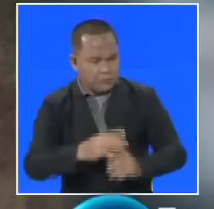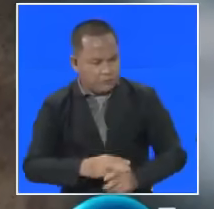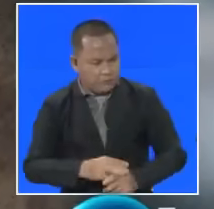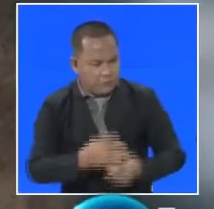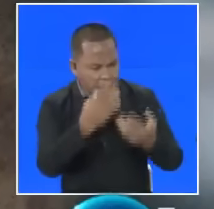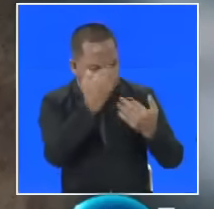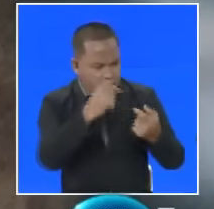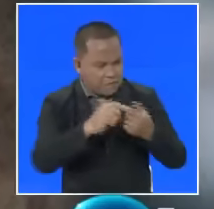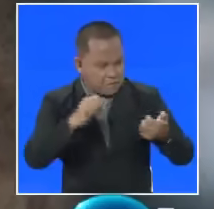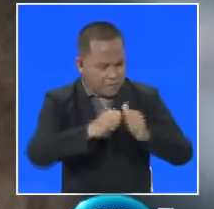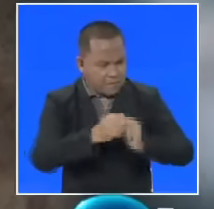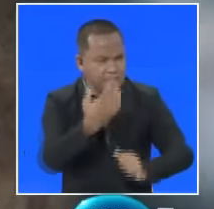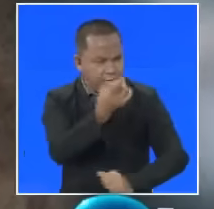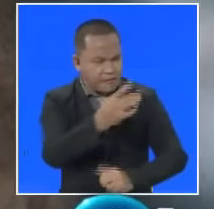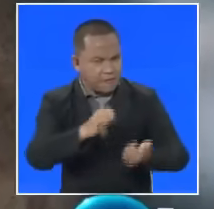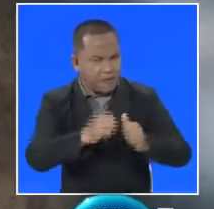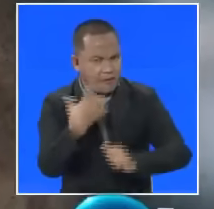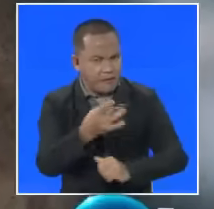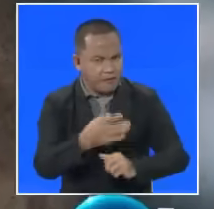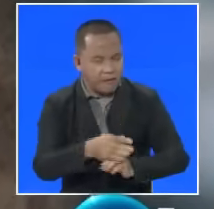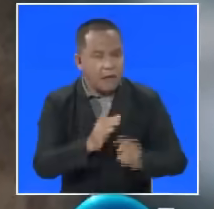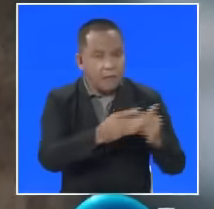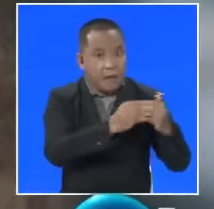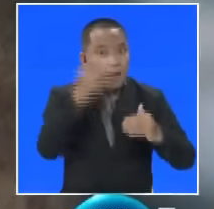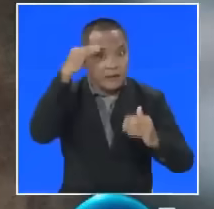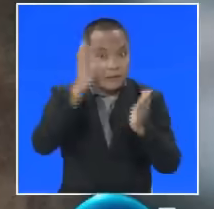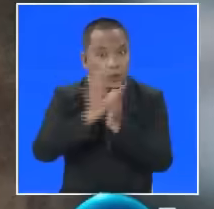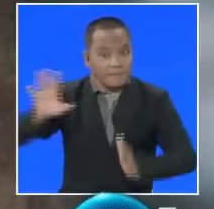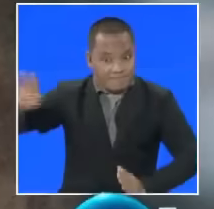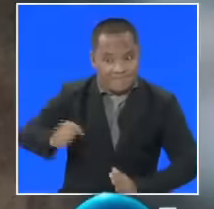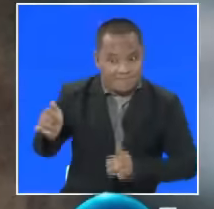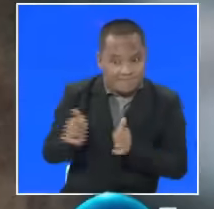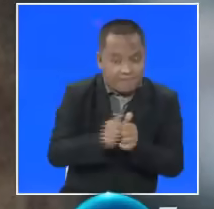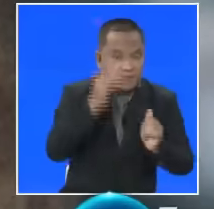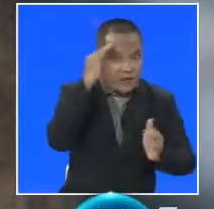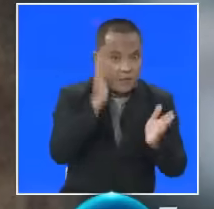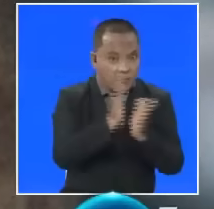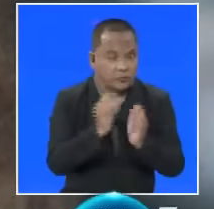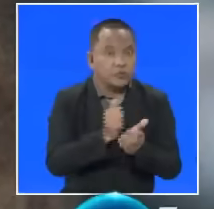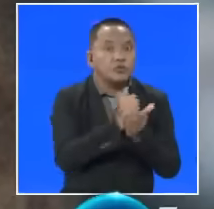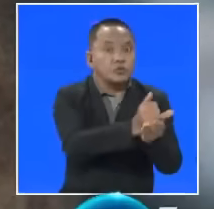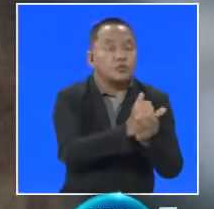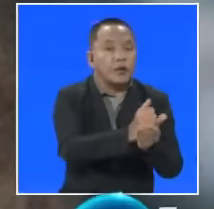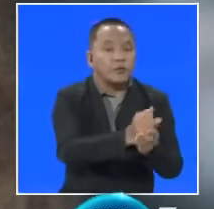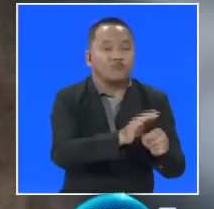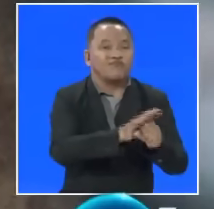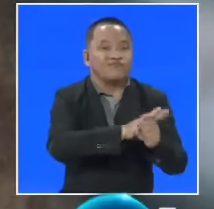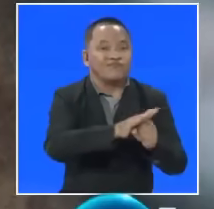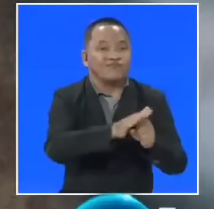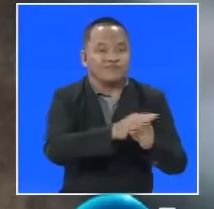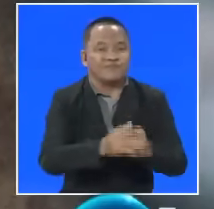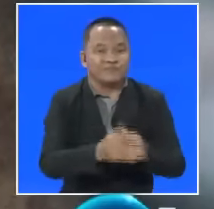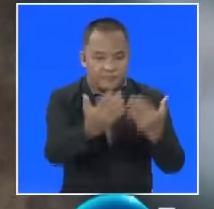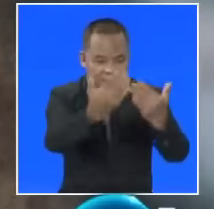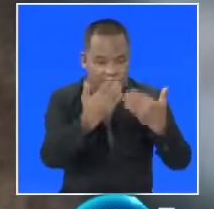เอ๊ะมันจะมีเรื่องไม่ดีเกิดขึ้นหรือเปล่าก็เลยพาตำรวจมาด้วยทางตำรวจก็เลยเข้าช่วยเหลือไว้ได้ทัน